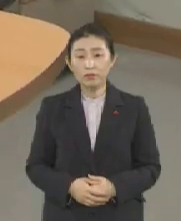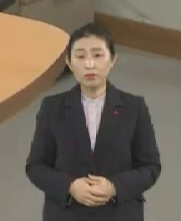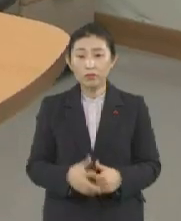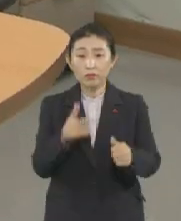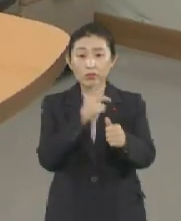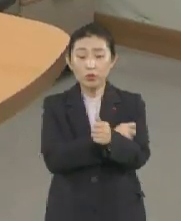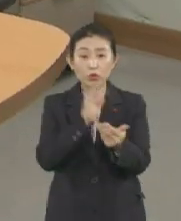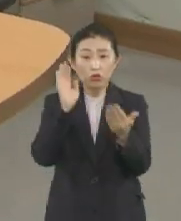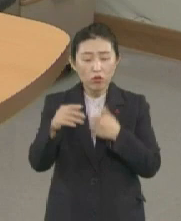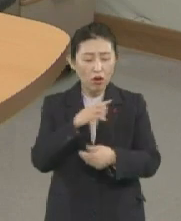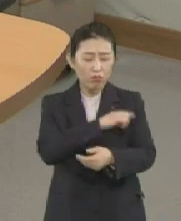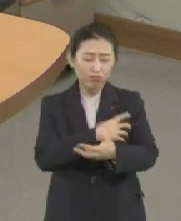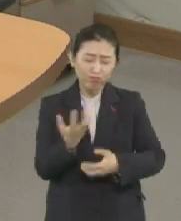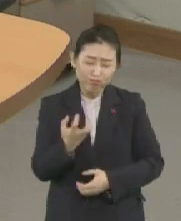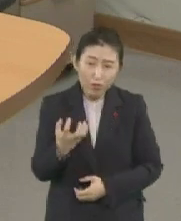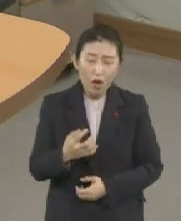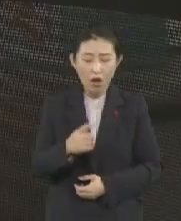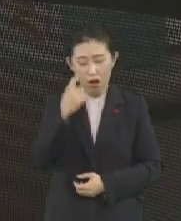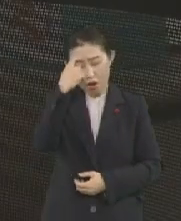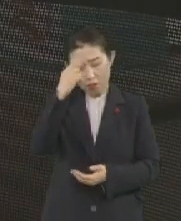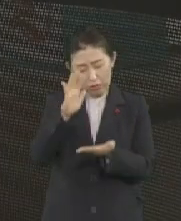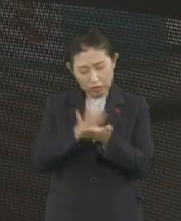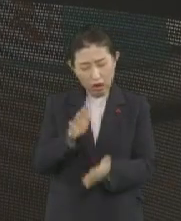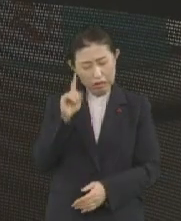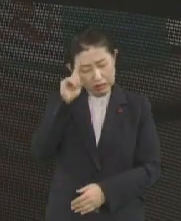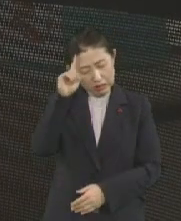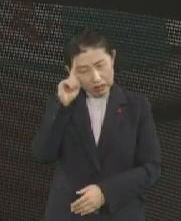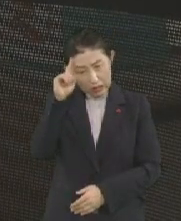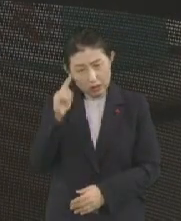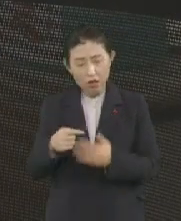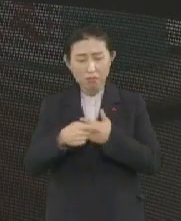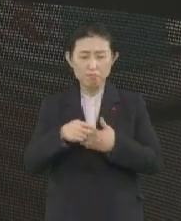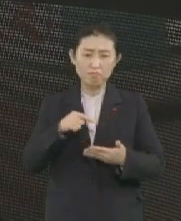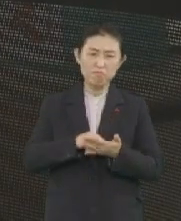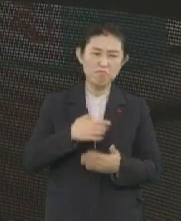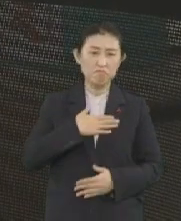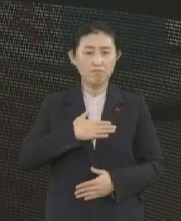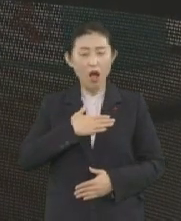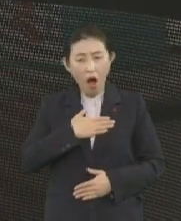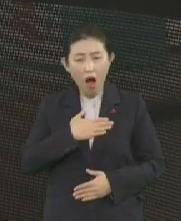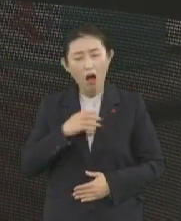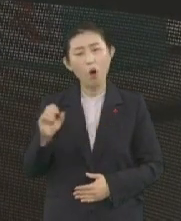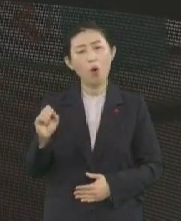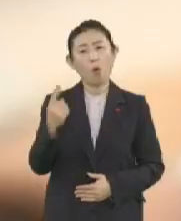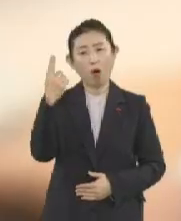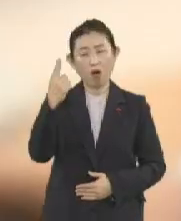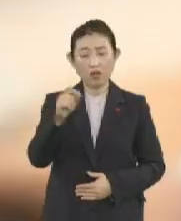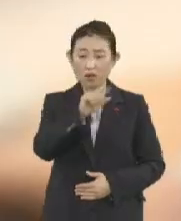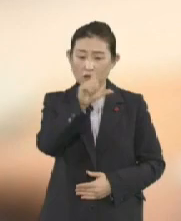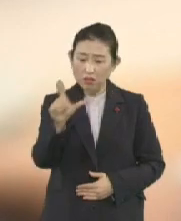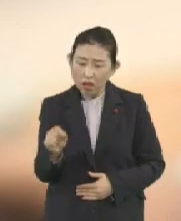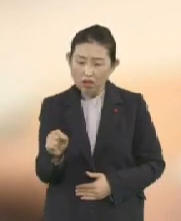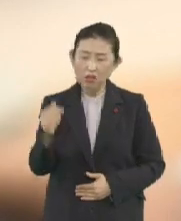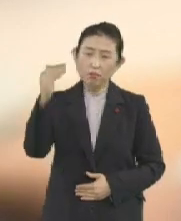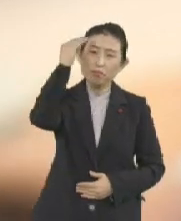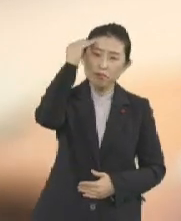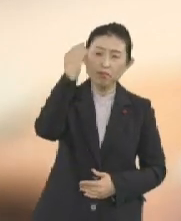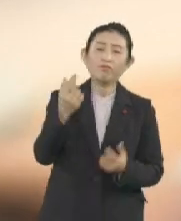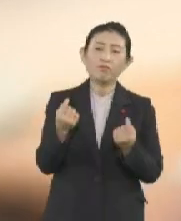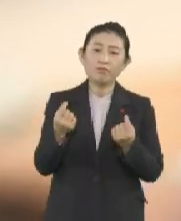접종 후 찾아오는 근육통과 발열로 인한 스트레스 등 심리 환경적인 영향이 배란에 영향을 주는 것으로